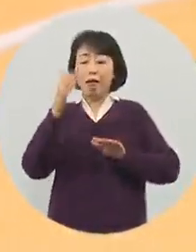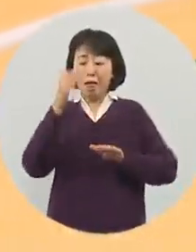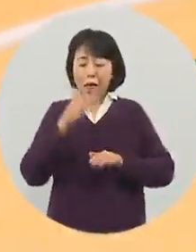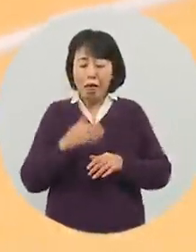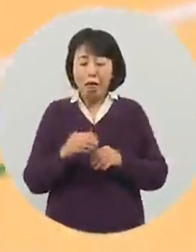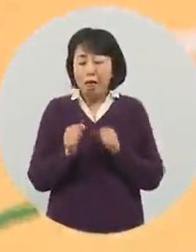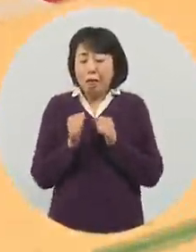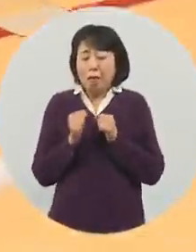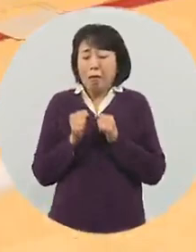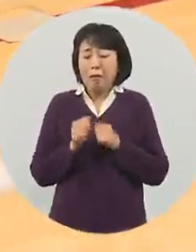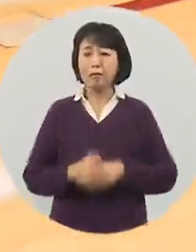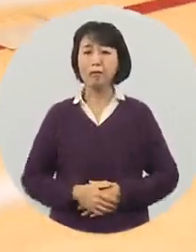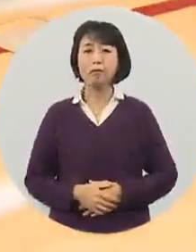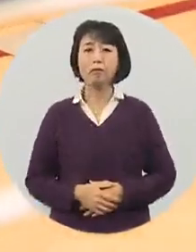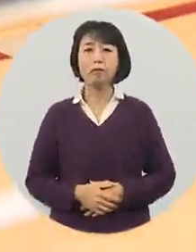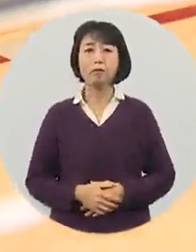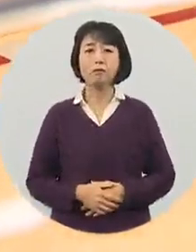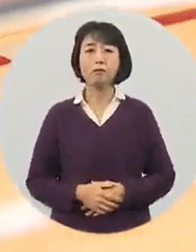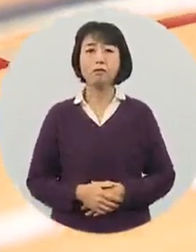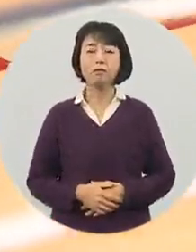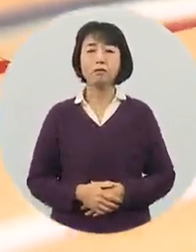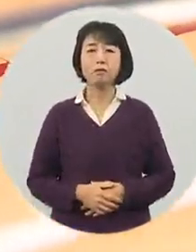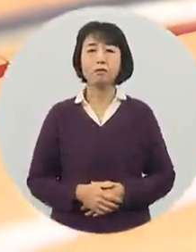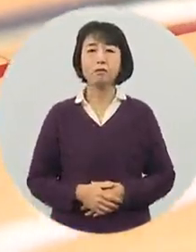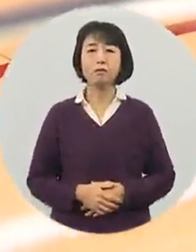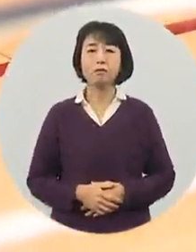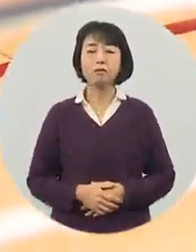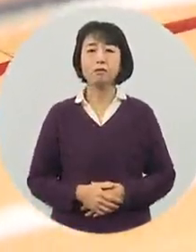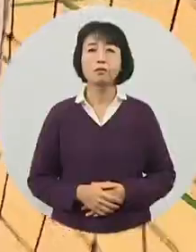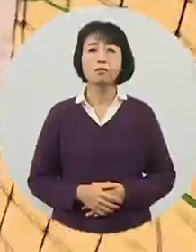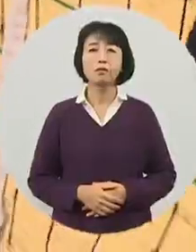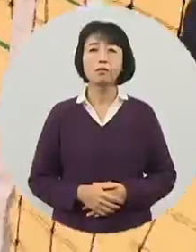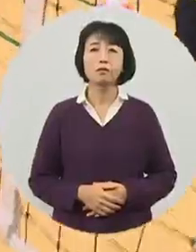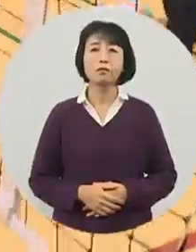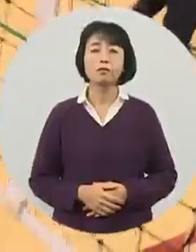力は思った以上です。